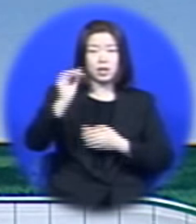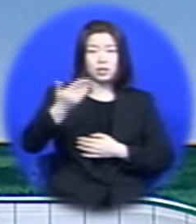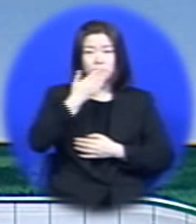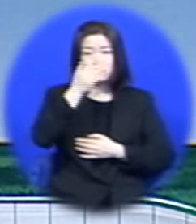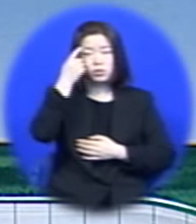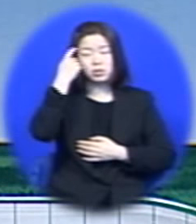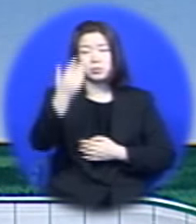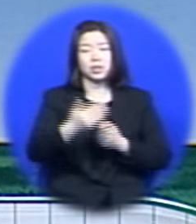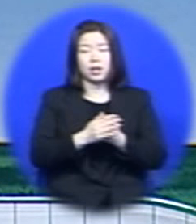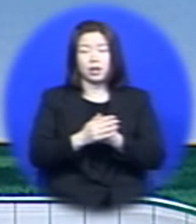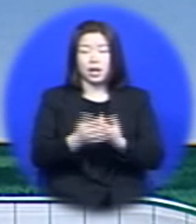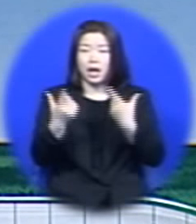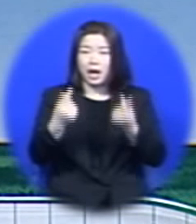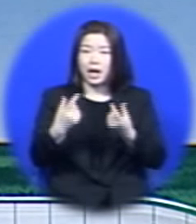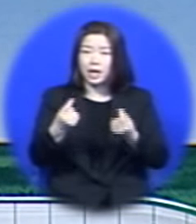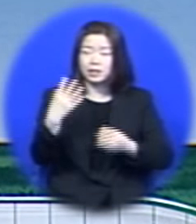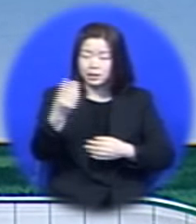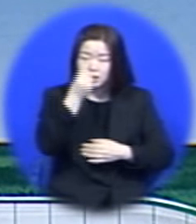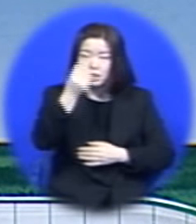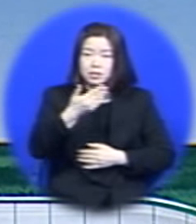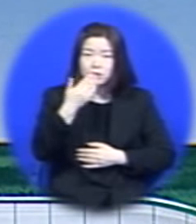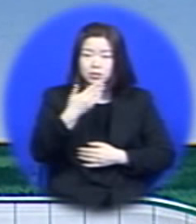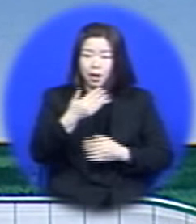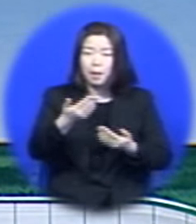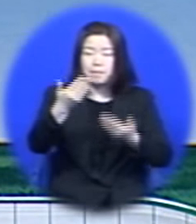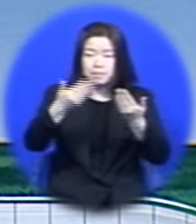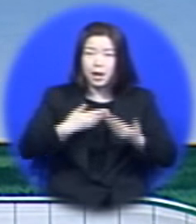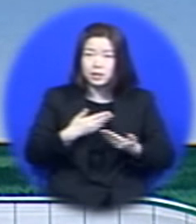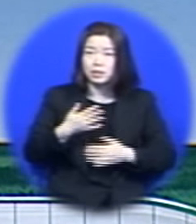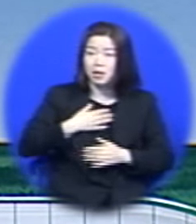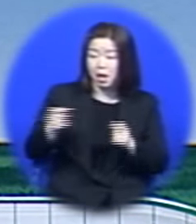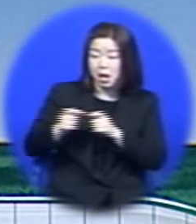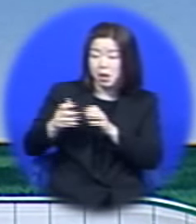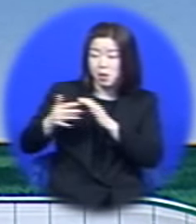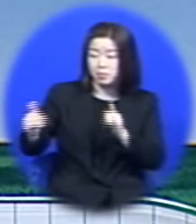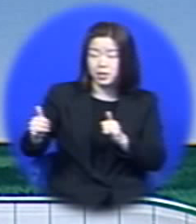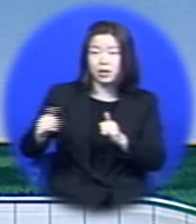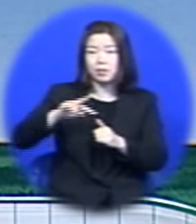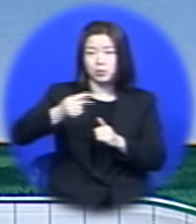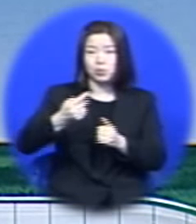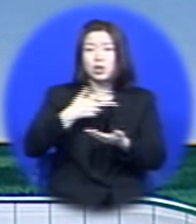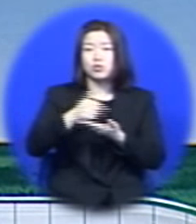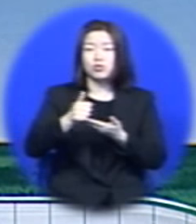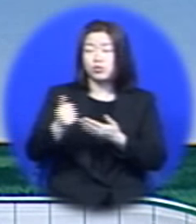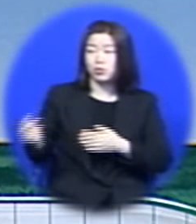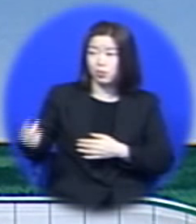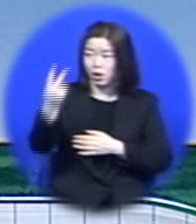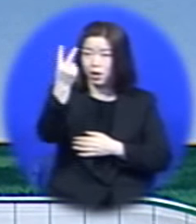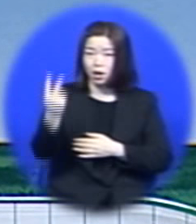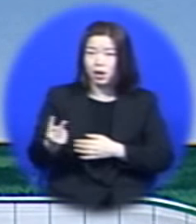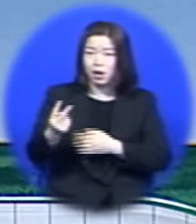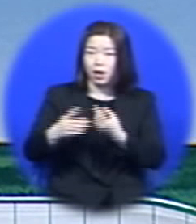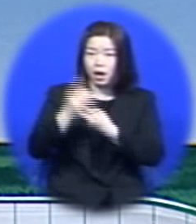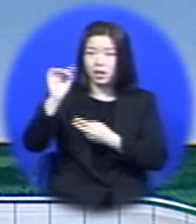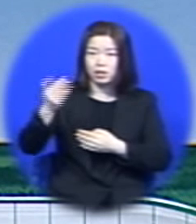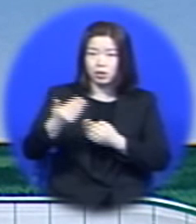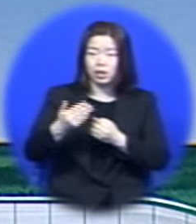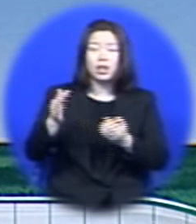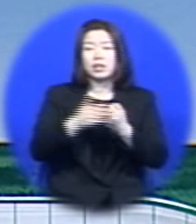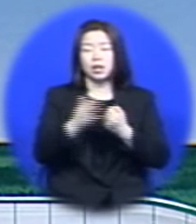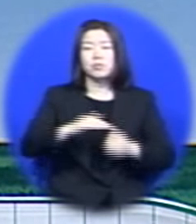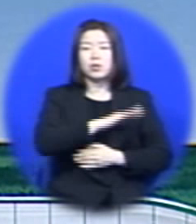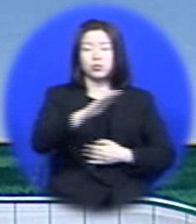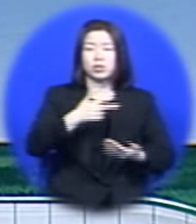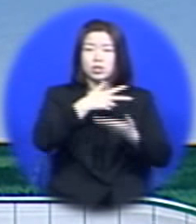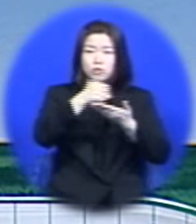같은 성찬을 받은 내 옆자리에 있는 이 사람도 주님과 한 몸이지요. 그러니까 예수님 안에서 우리는